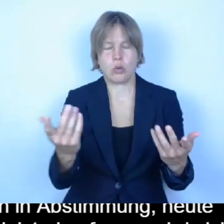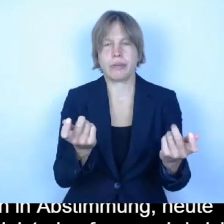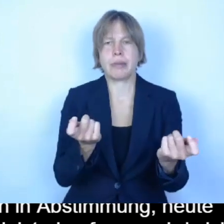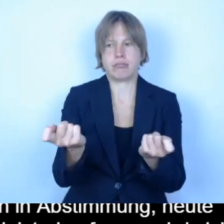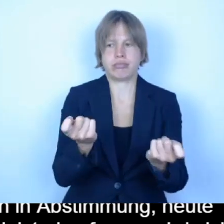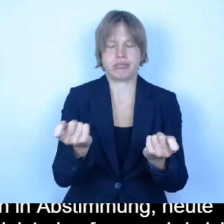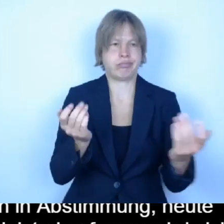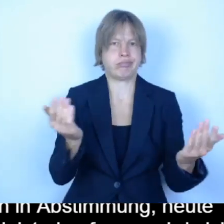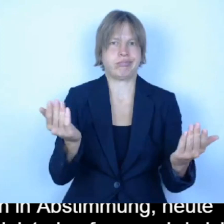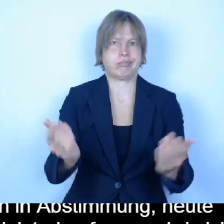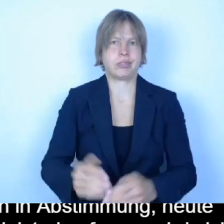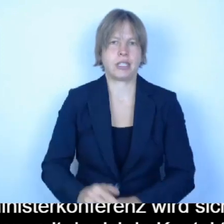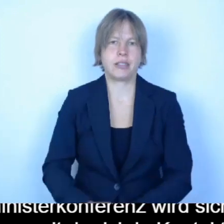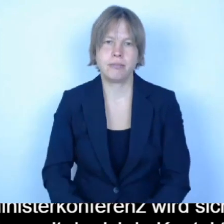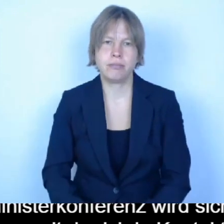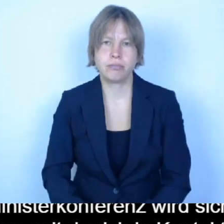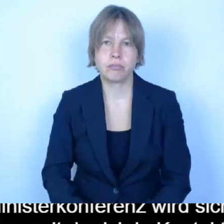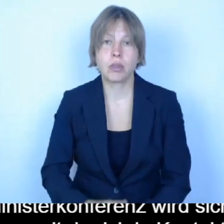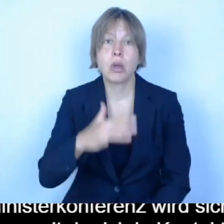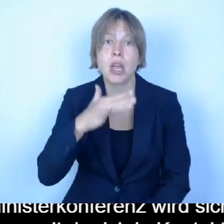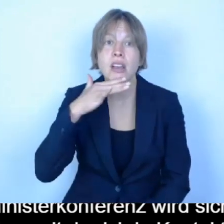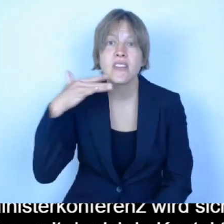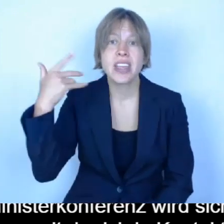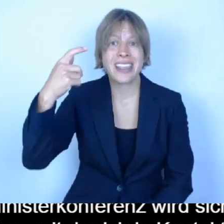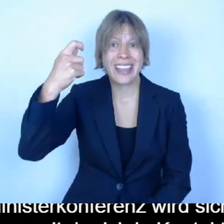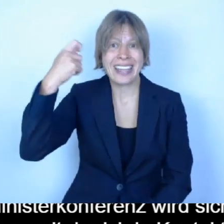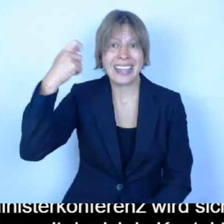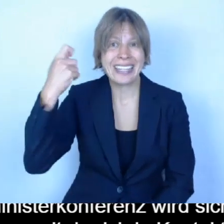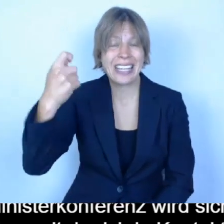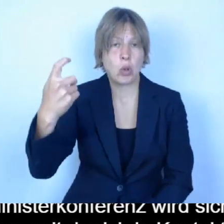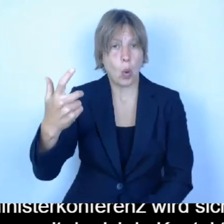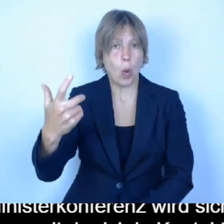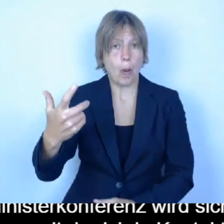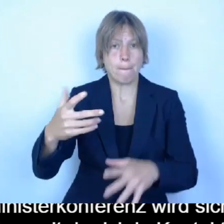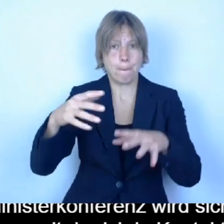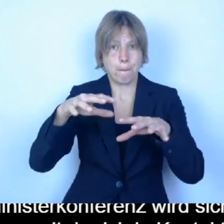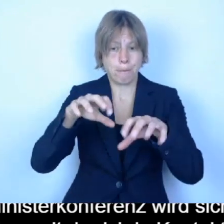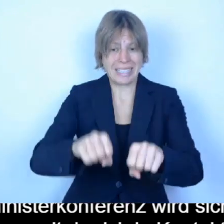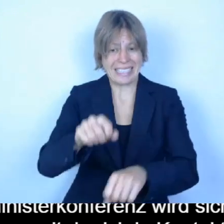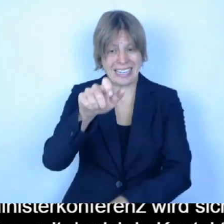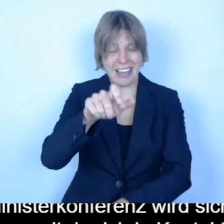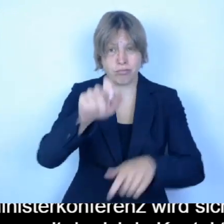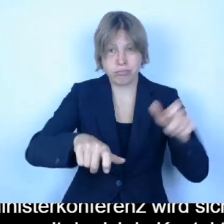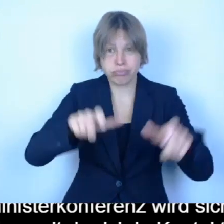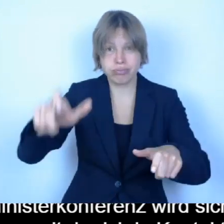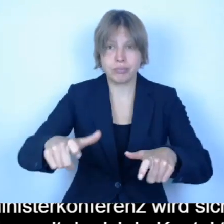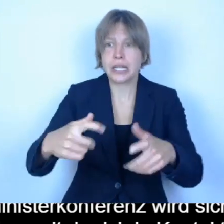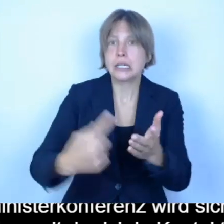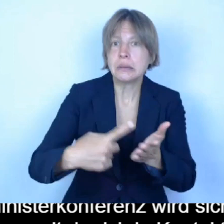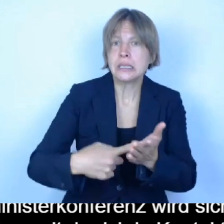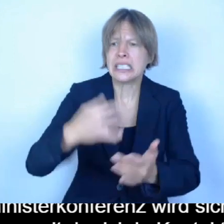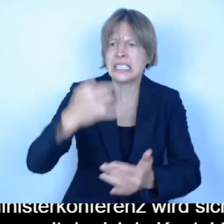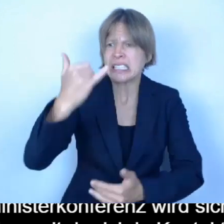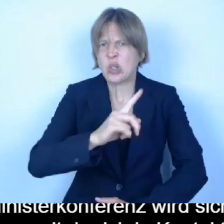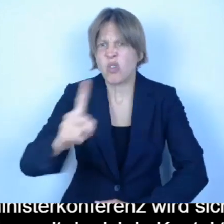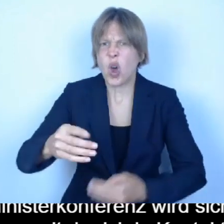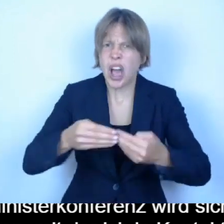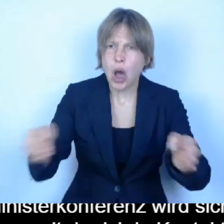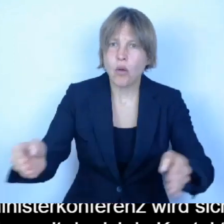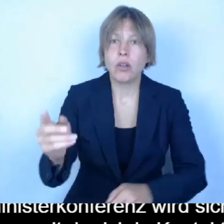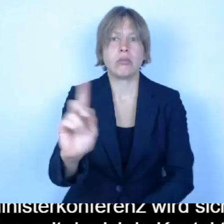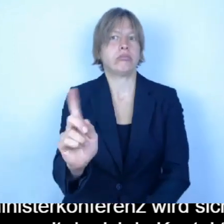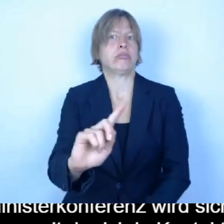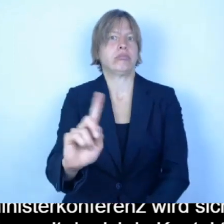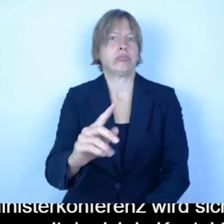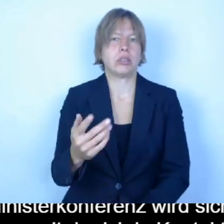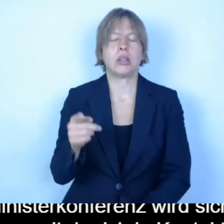sofort, sondern plädieren dafür, das Ganze bundesweit abgestimmt auch zu öffnen. Kinos brauchen